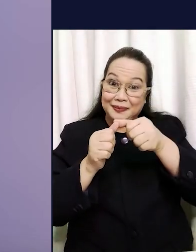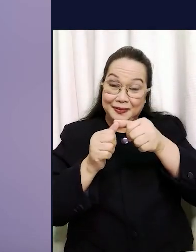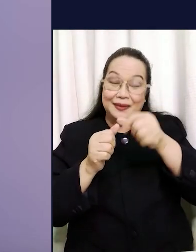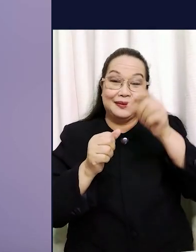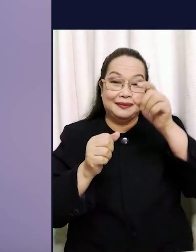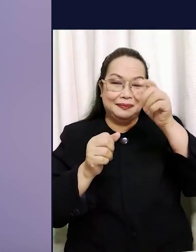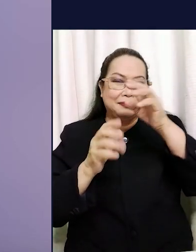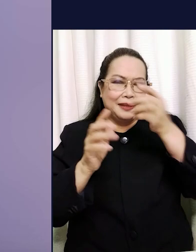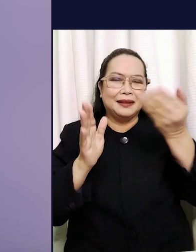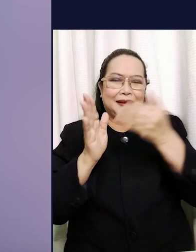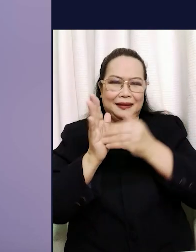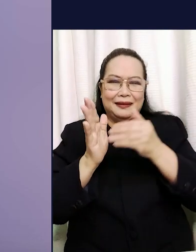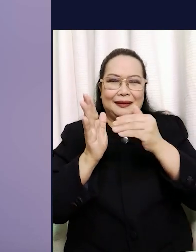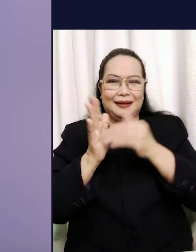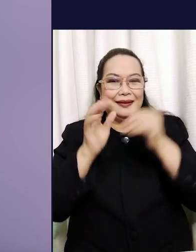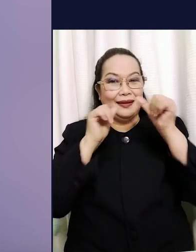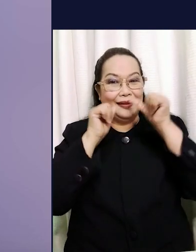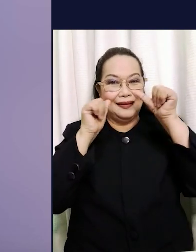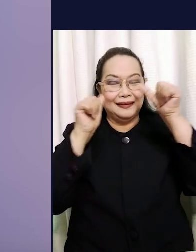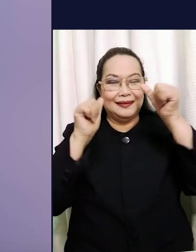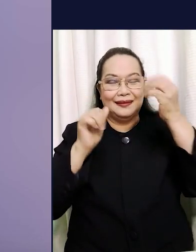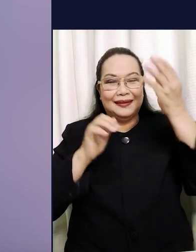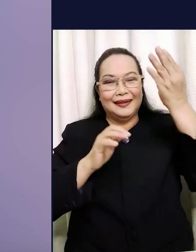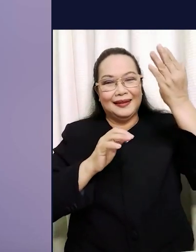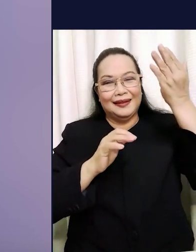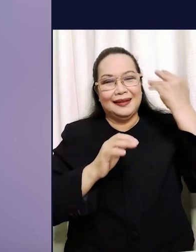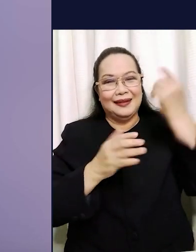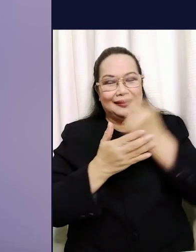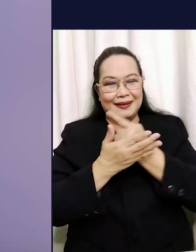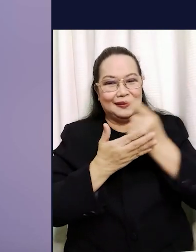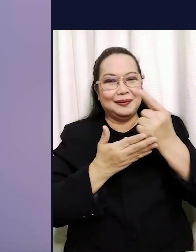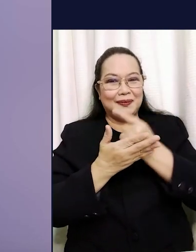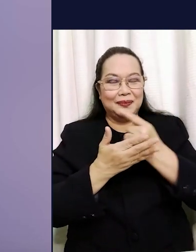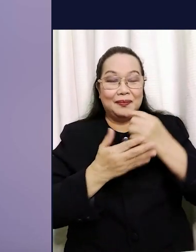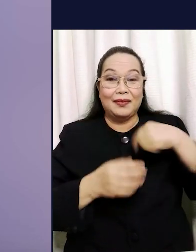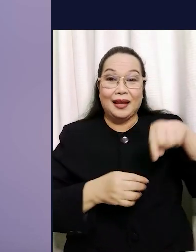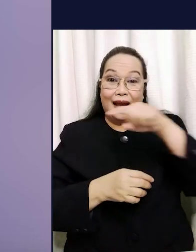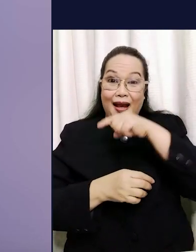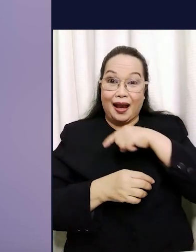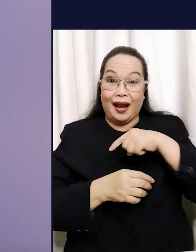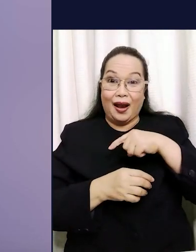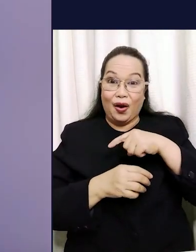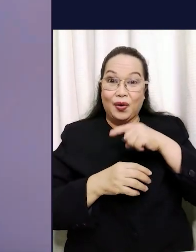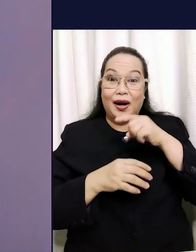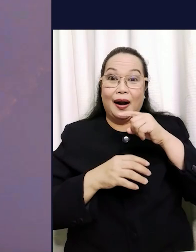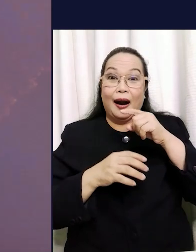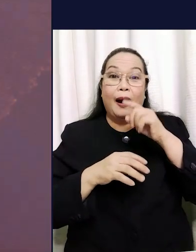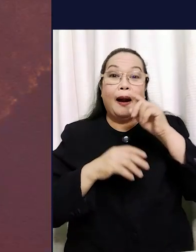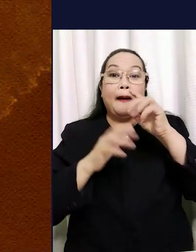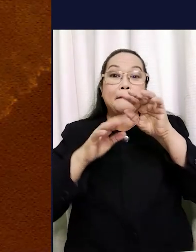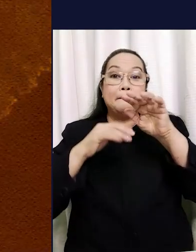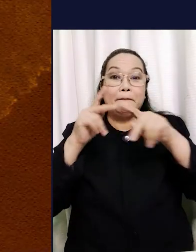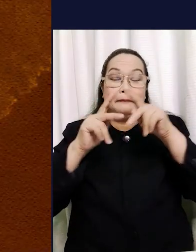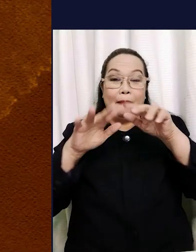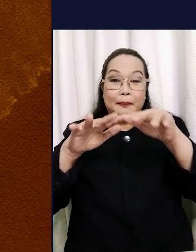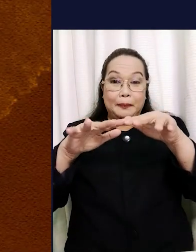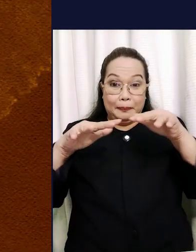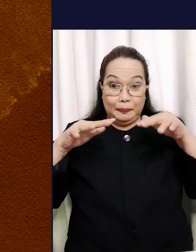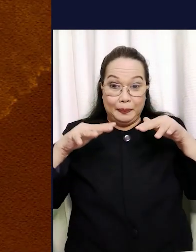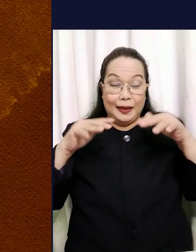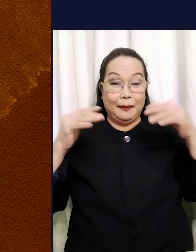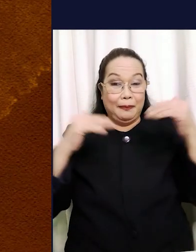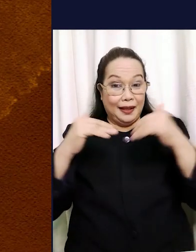kayo, bagamat narinig nyo na ito at laging naya-announce sa ilang linggo na kalipas, yung ating pong congregational